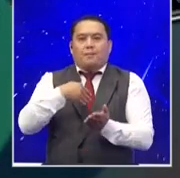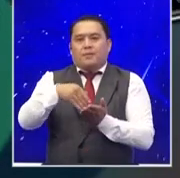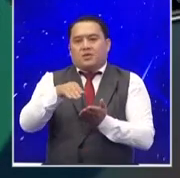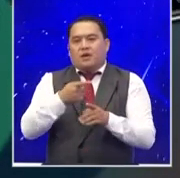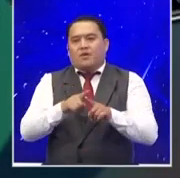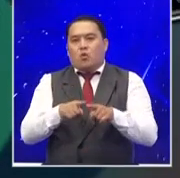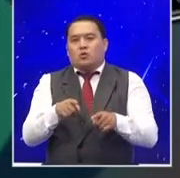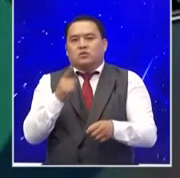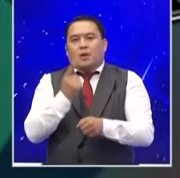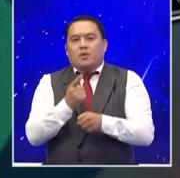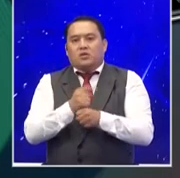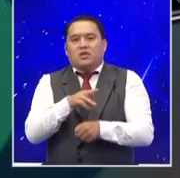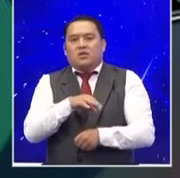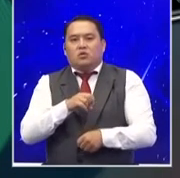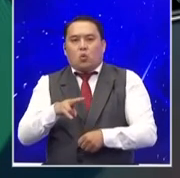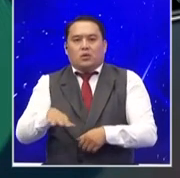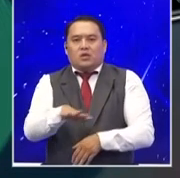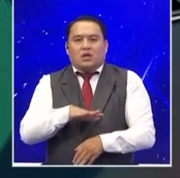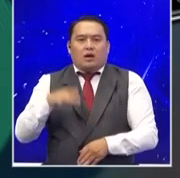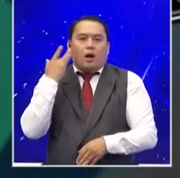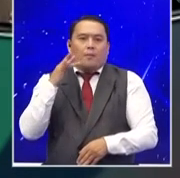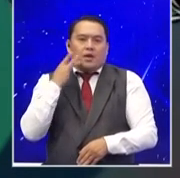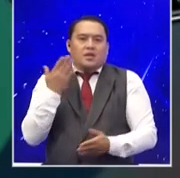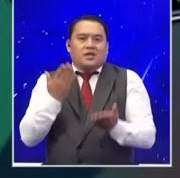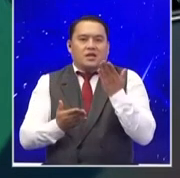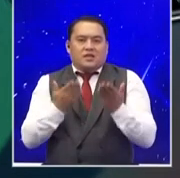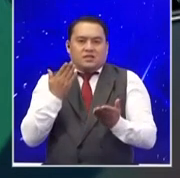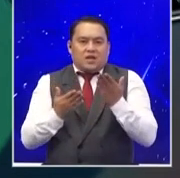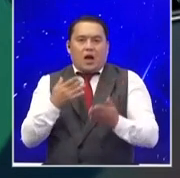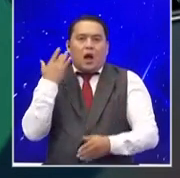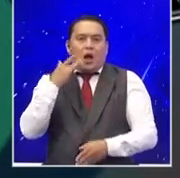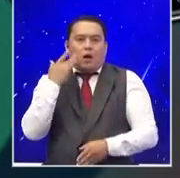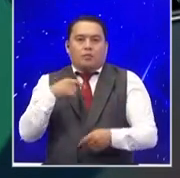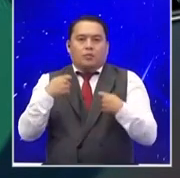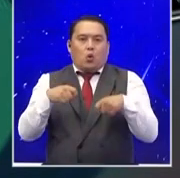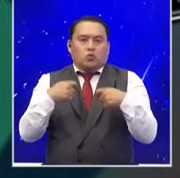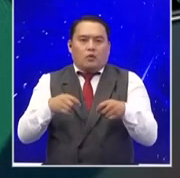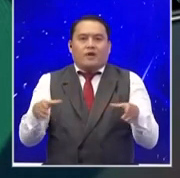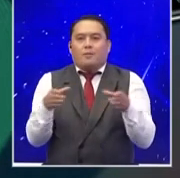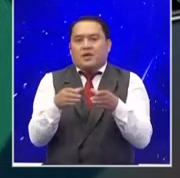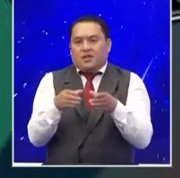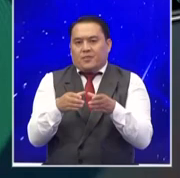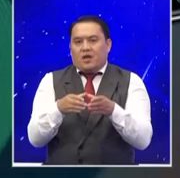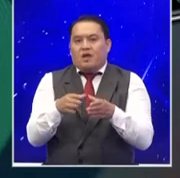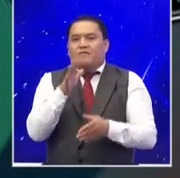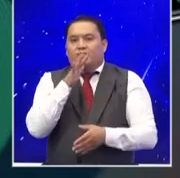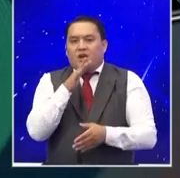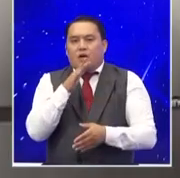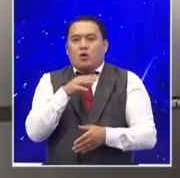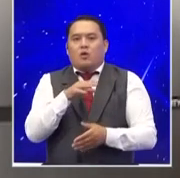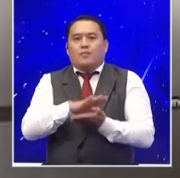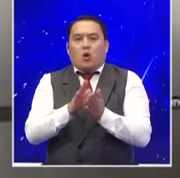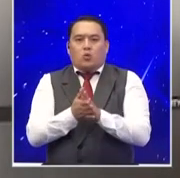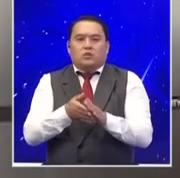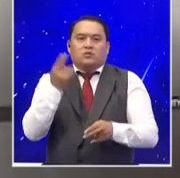Трамп пригрозил запретить TikTok на территории штатов, если американский сегмент не будет продан американской компании. Срок президентского